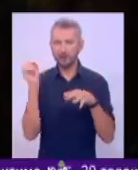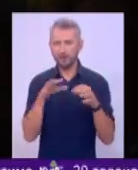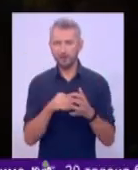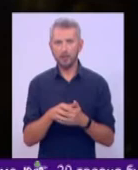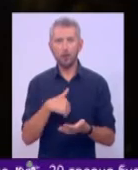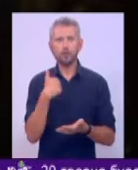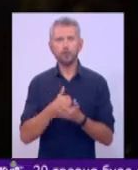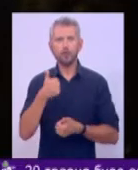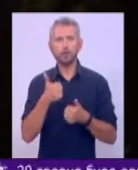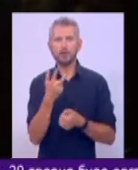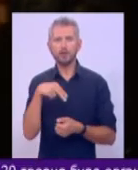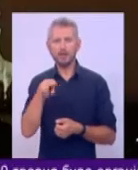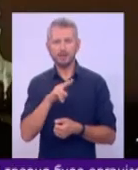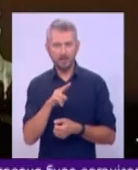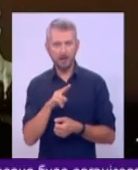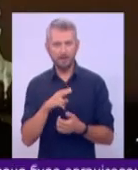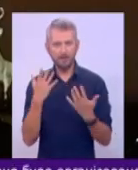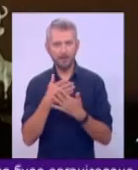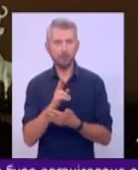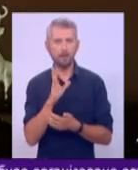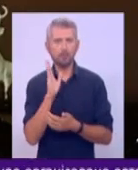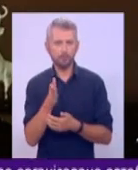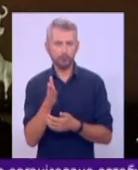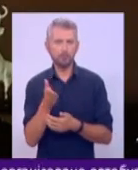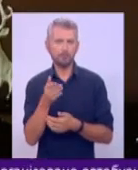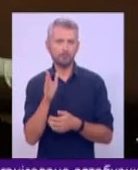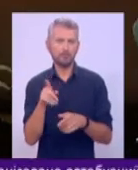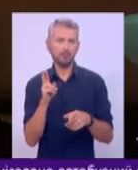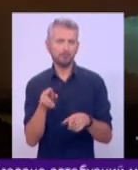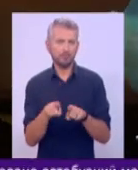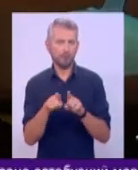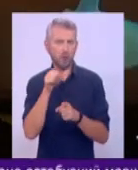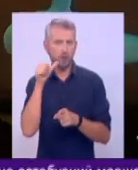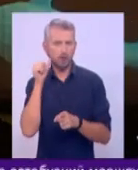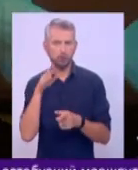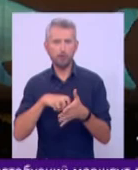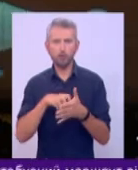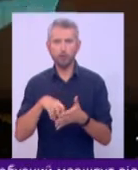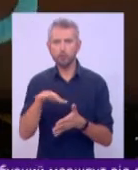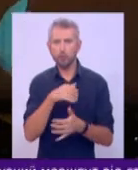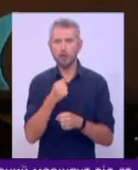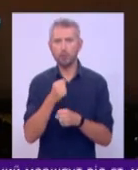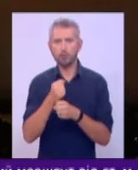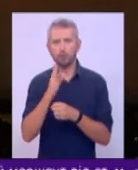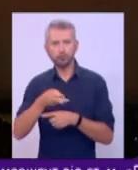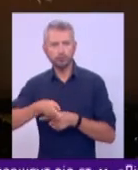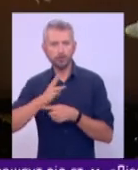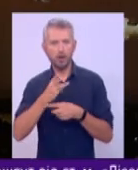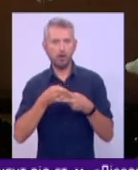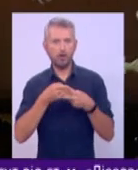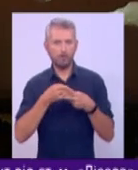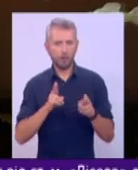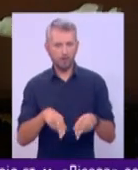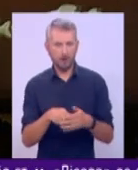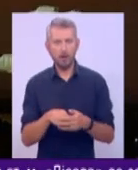конкурс 3D-відеомаппінгу, як і торік, відбудеться на Поштовій площі. Роботи конкурсантів проектуватимуть на будівлю річкового вокзалу. А